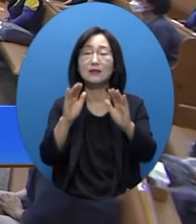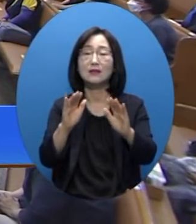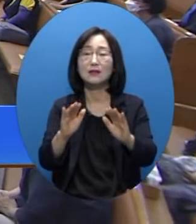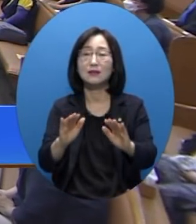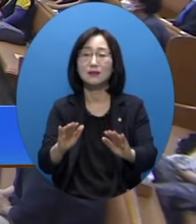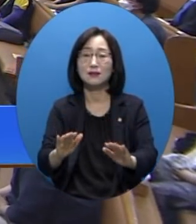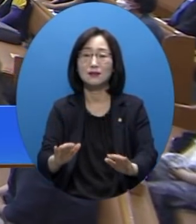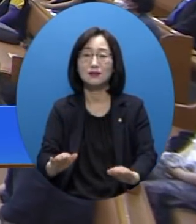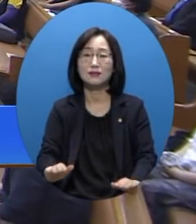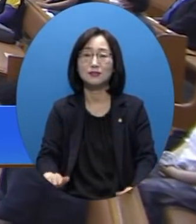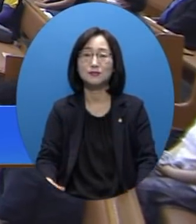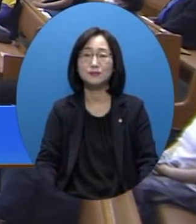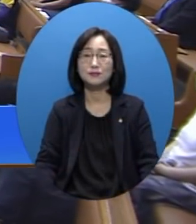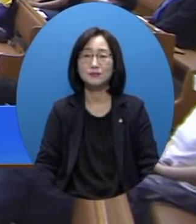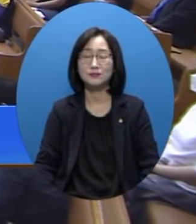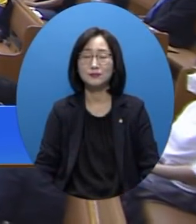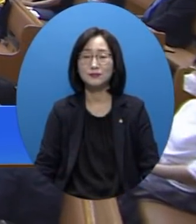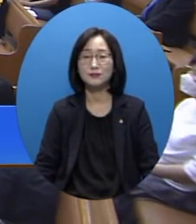배우리라.